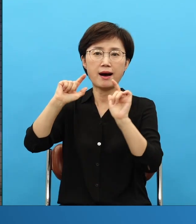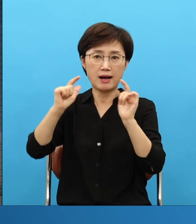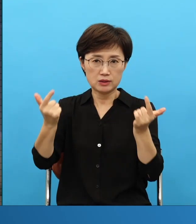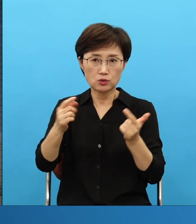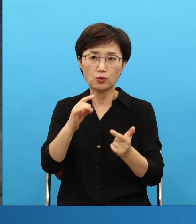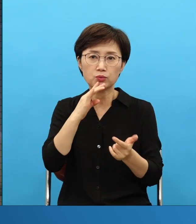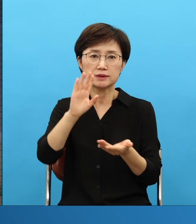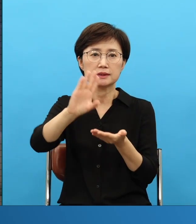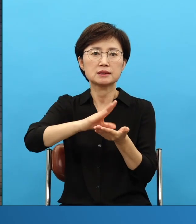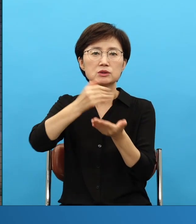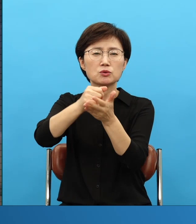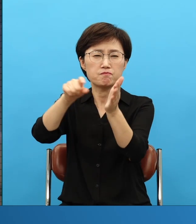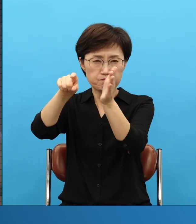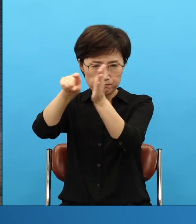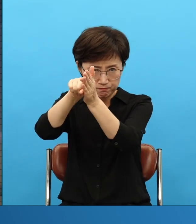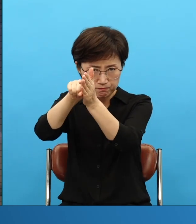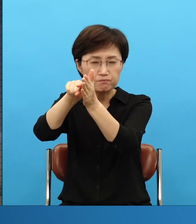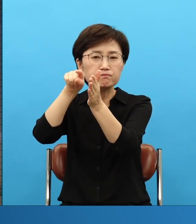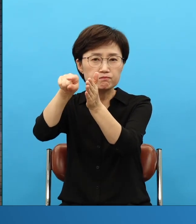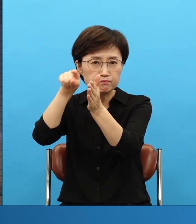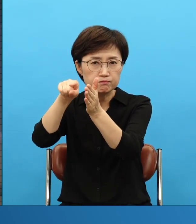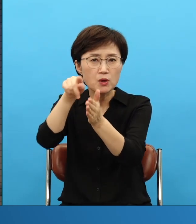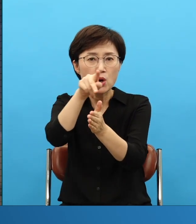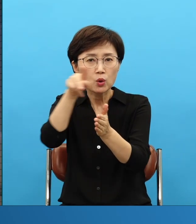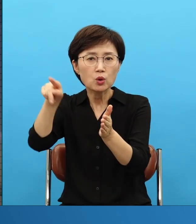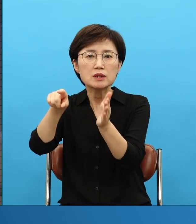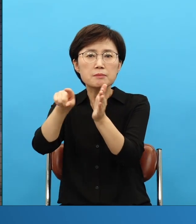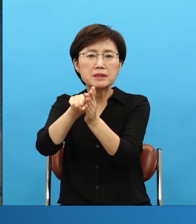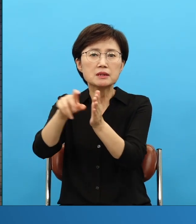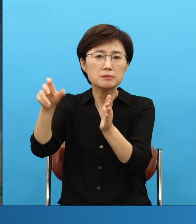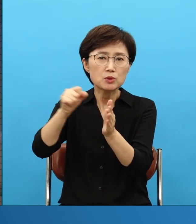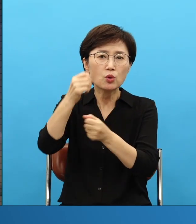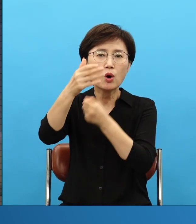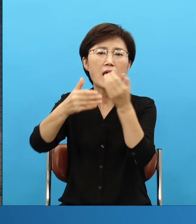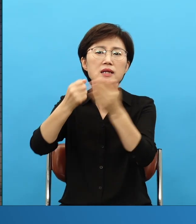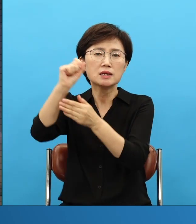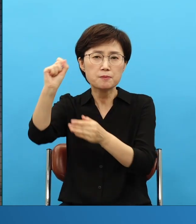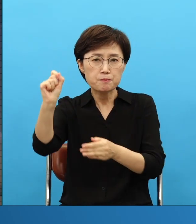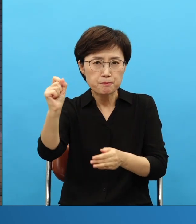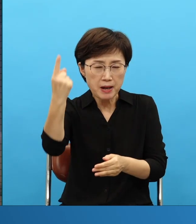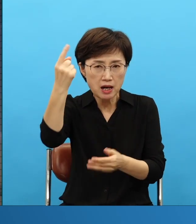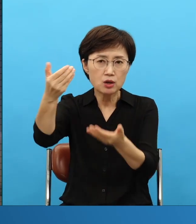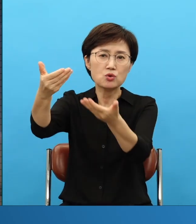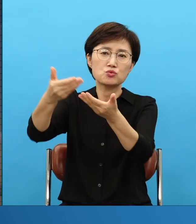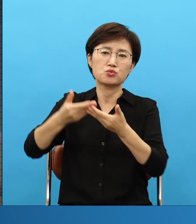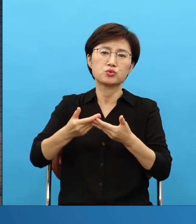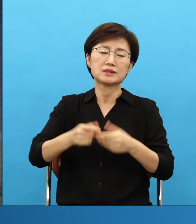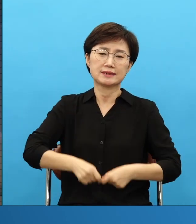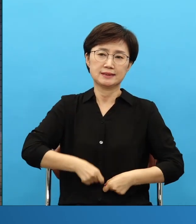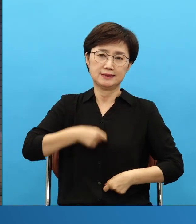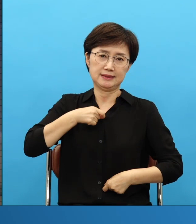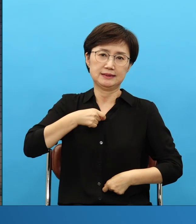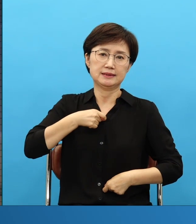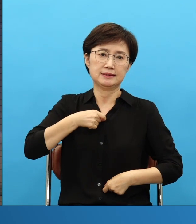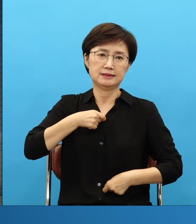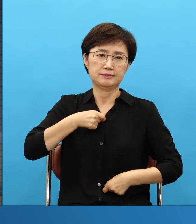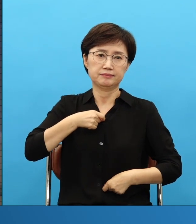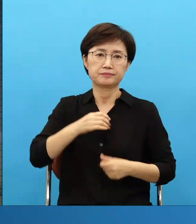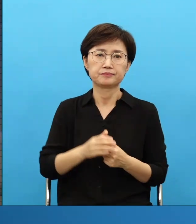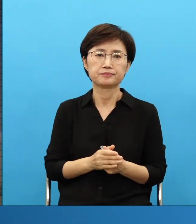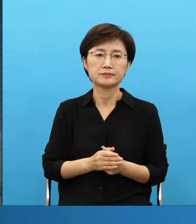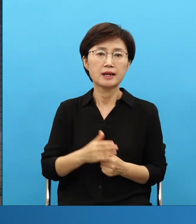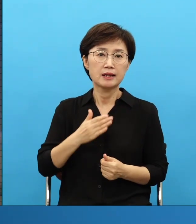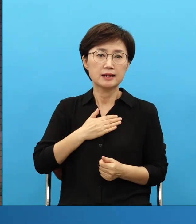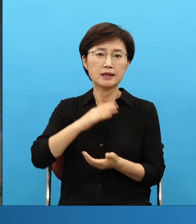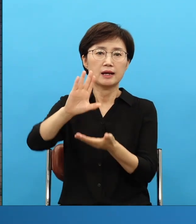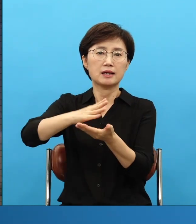난 것이 아니요 오직 그리스도를 믿음으로 말미암은 것이니 곧 믿음으로 하나님께로부터 난